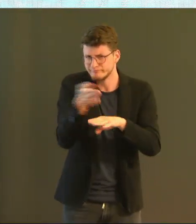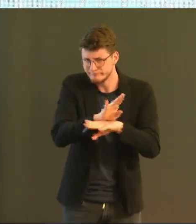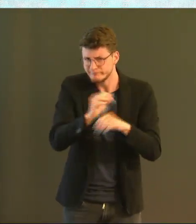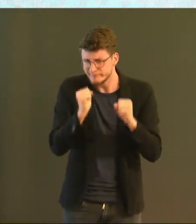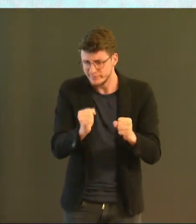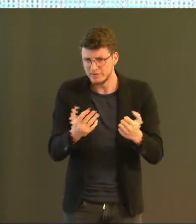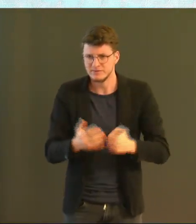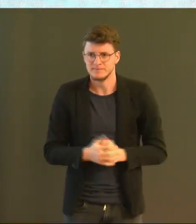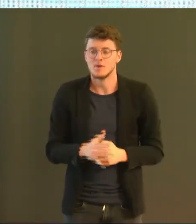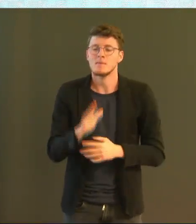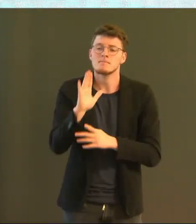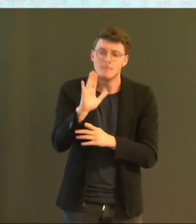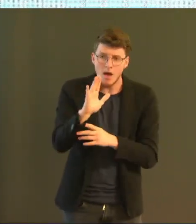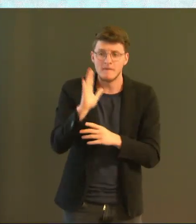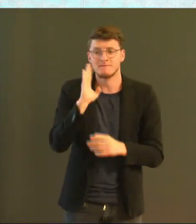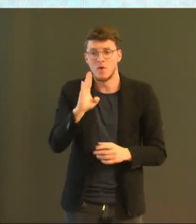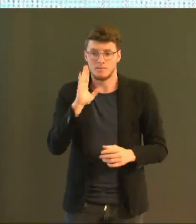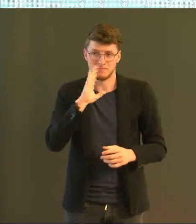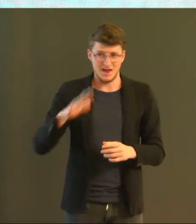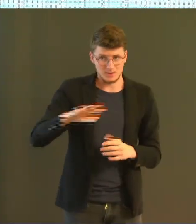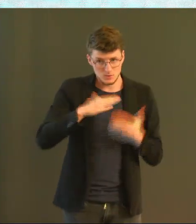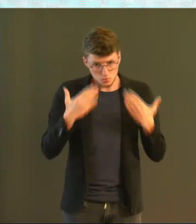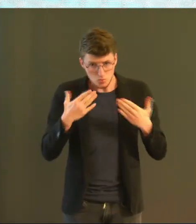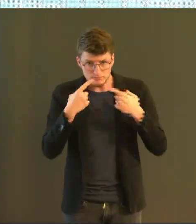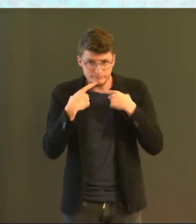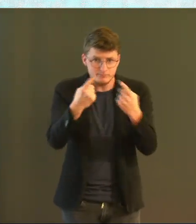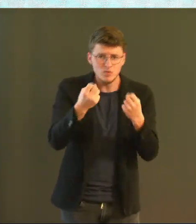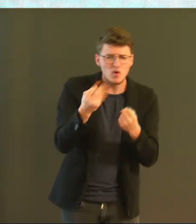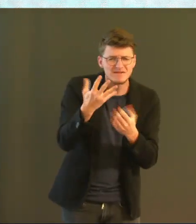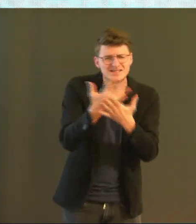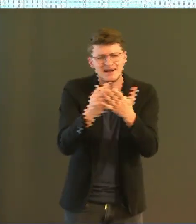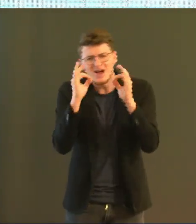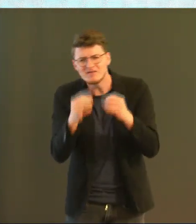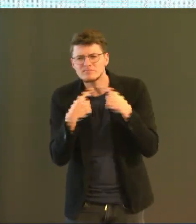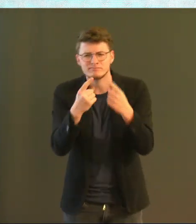bac 1h10 à mardyck moment où ses forces offensives